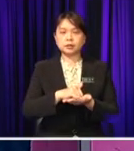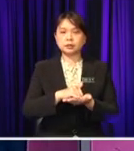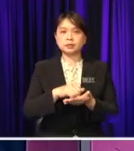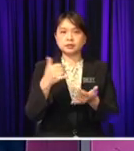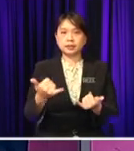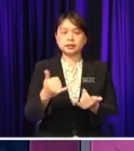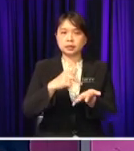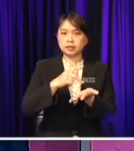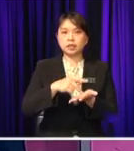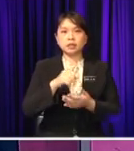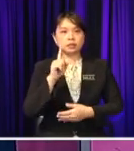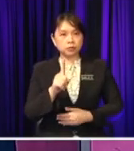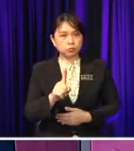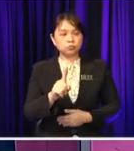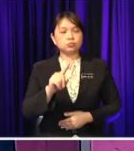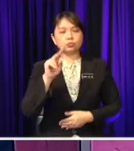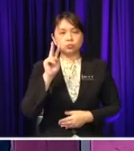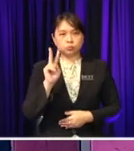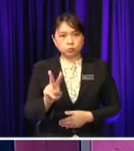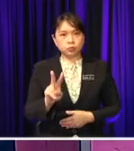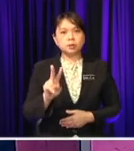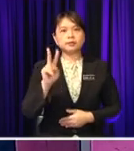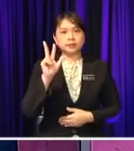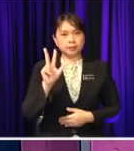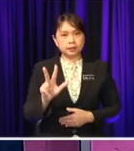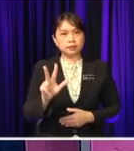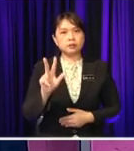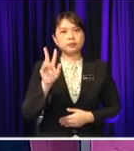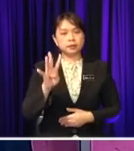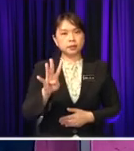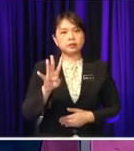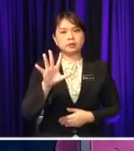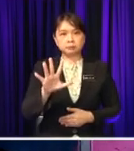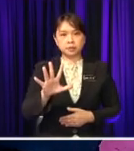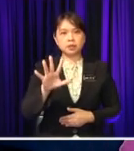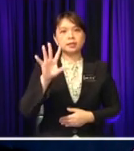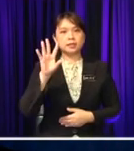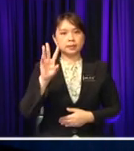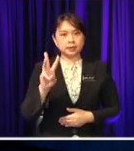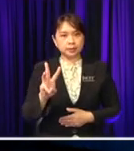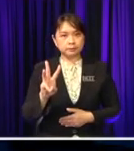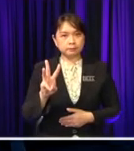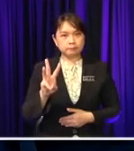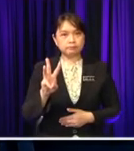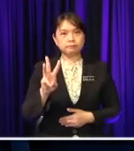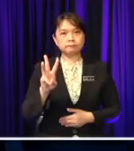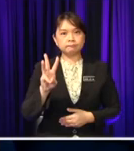satu dua tiga empat lima enam